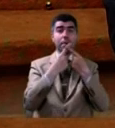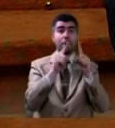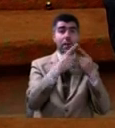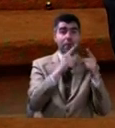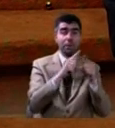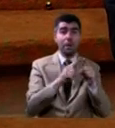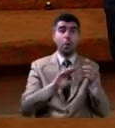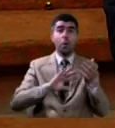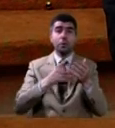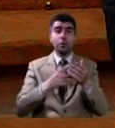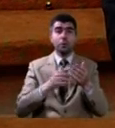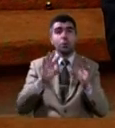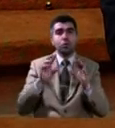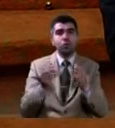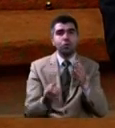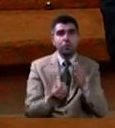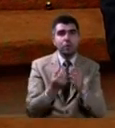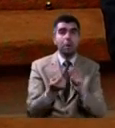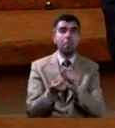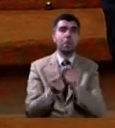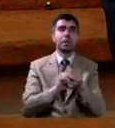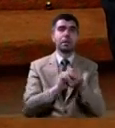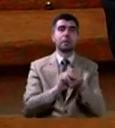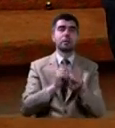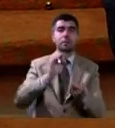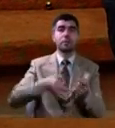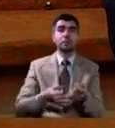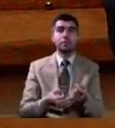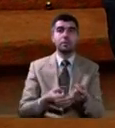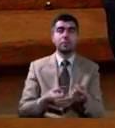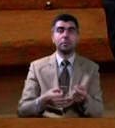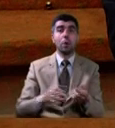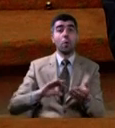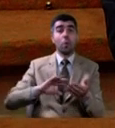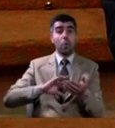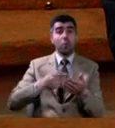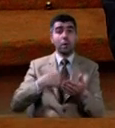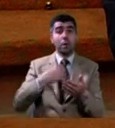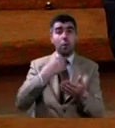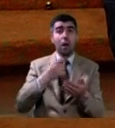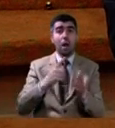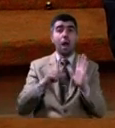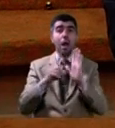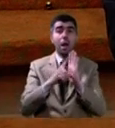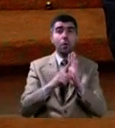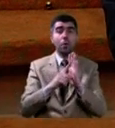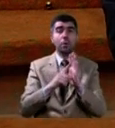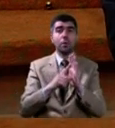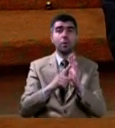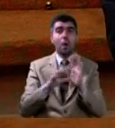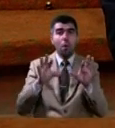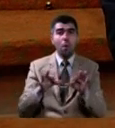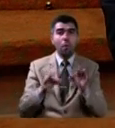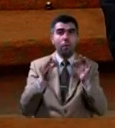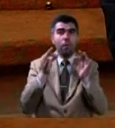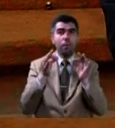المدنية، يكفي أن أقول لكم بأن هناك مشروع مادة تقول